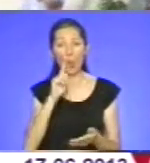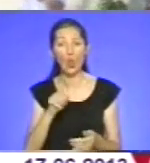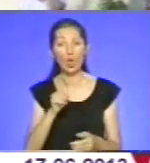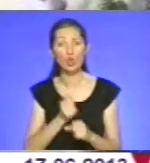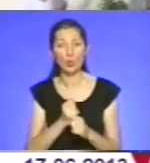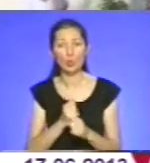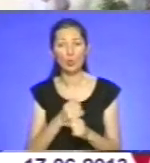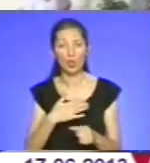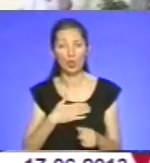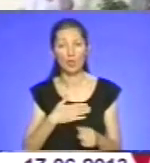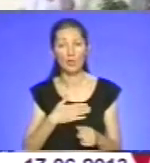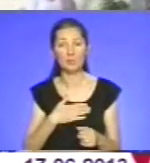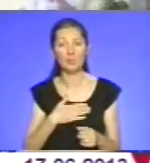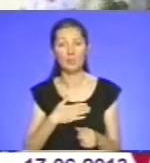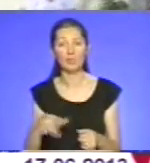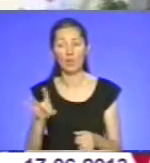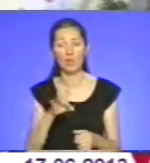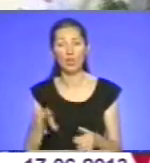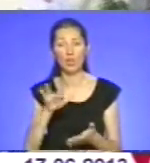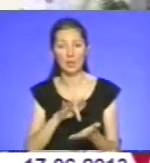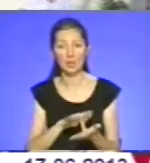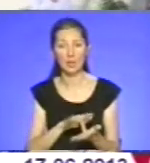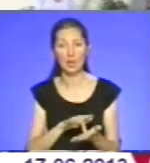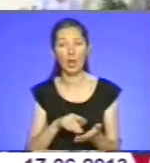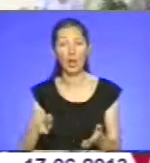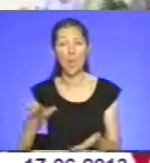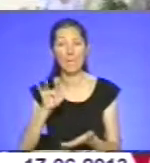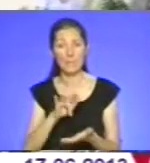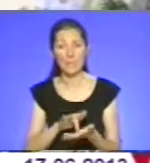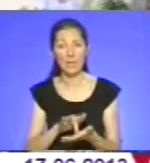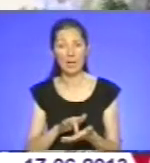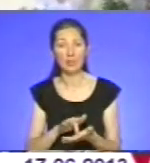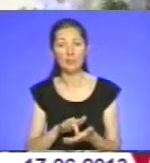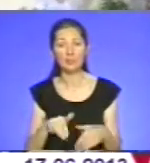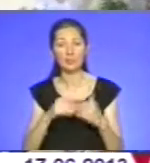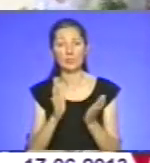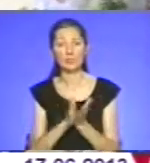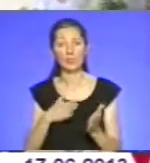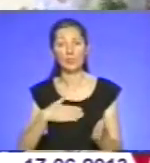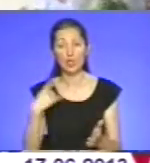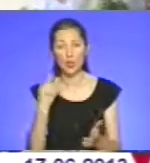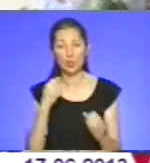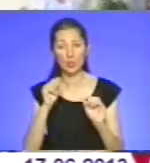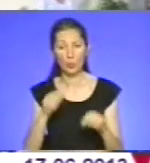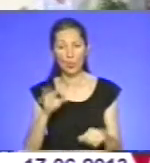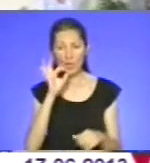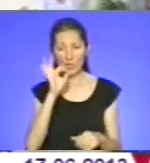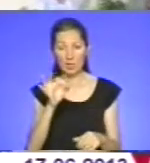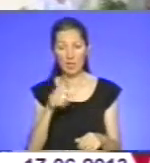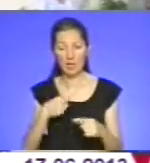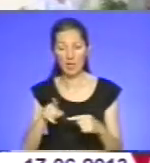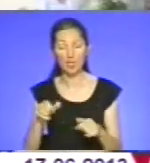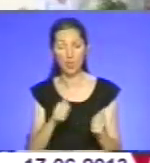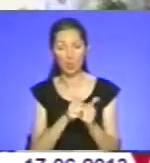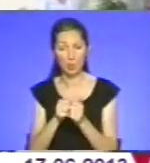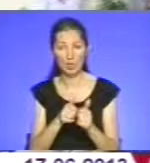у нас в районних центрах і в містах в цілому нашої області, так можна сказати, і в інших сусідів, там